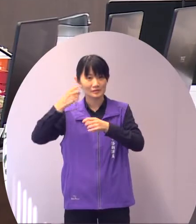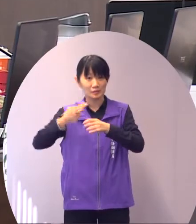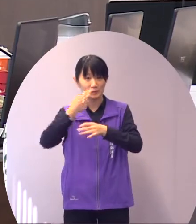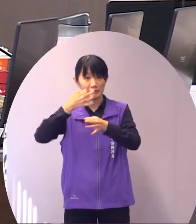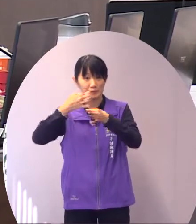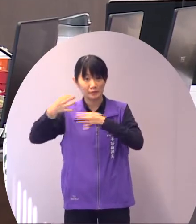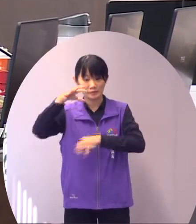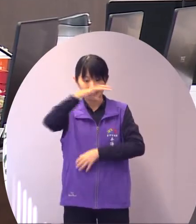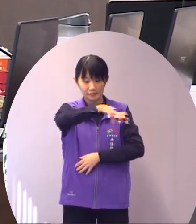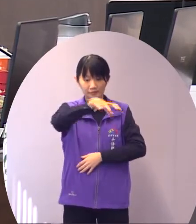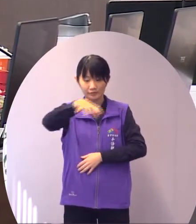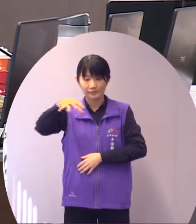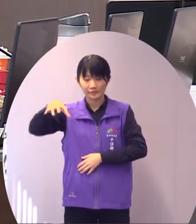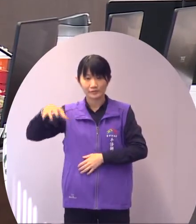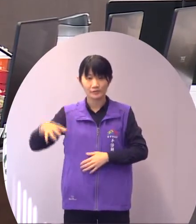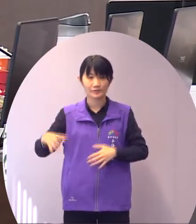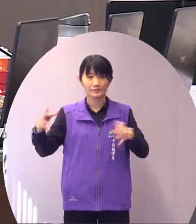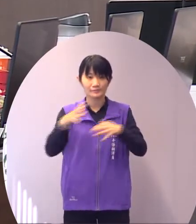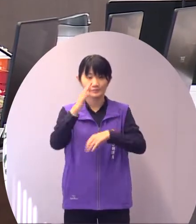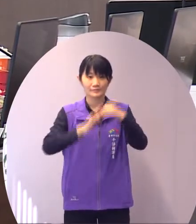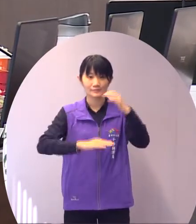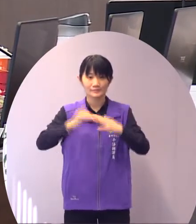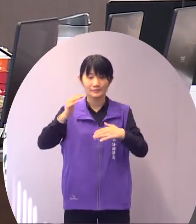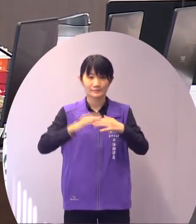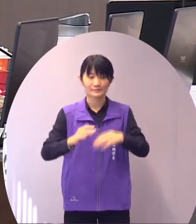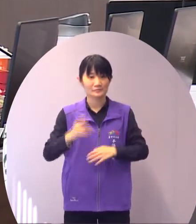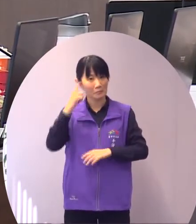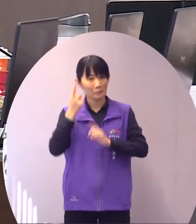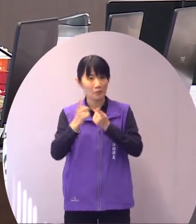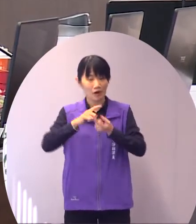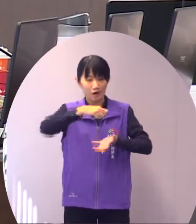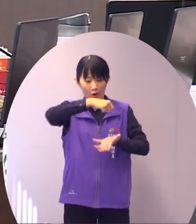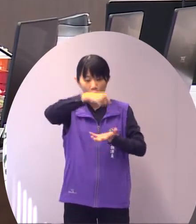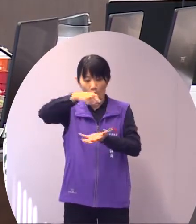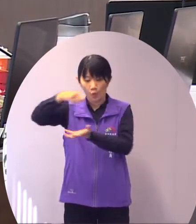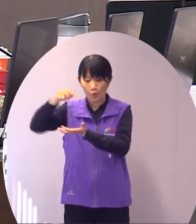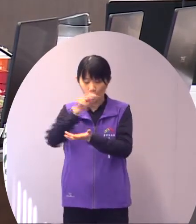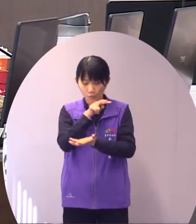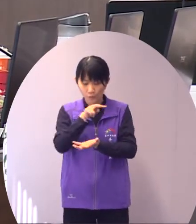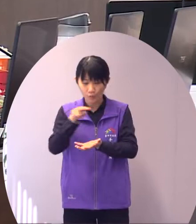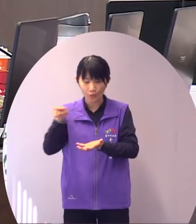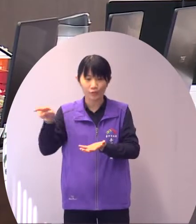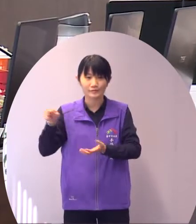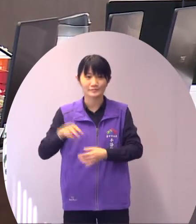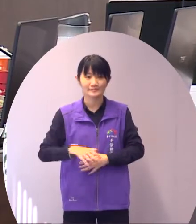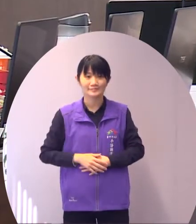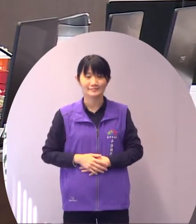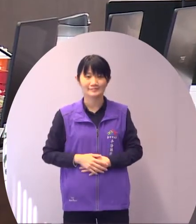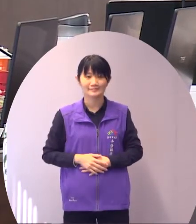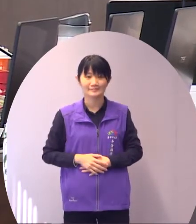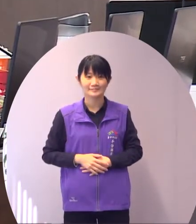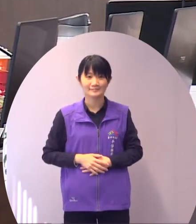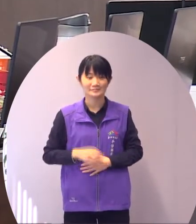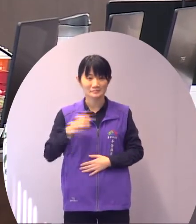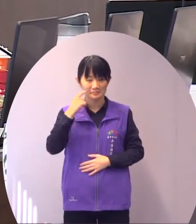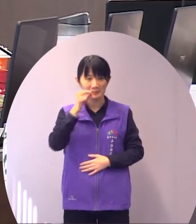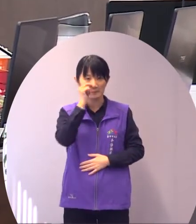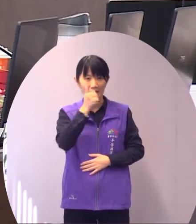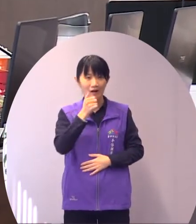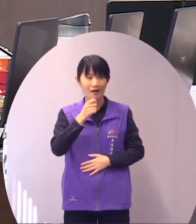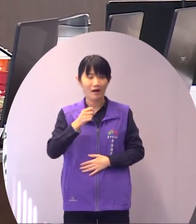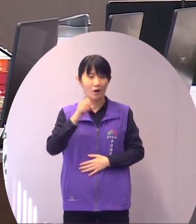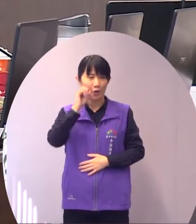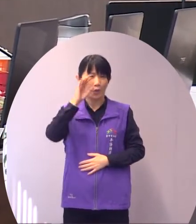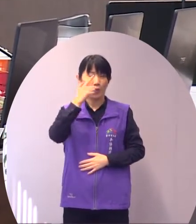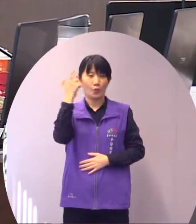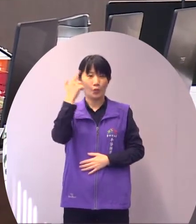在整个今年的伴手礼里面哈，非常的他们自己业界讲非常强大而且闪亮，那个